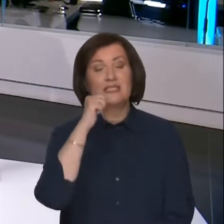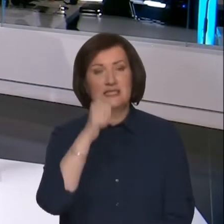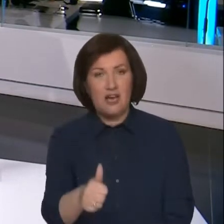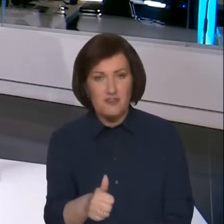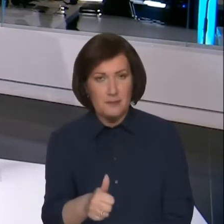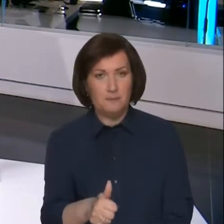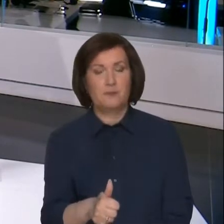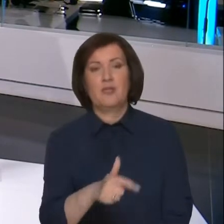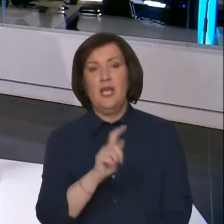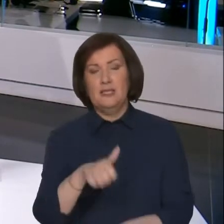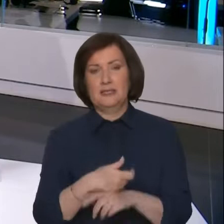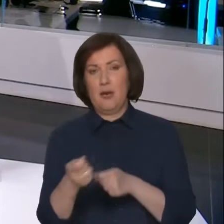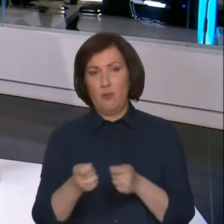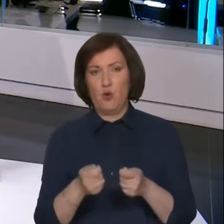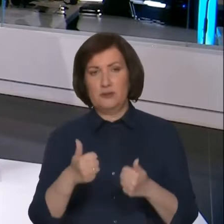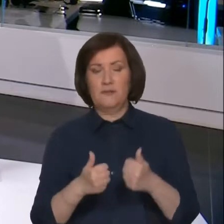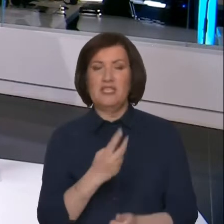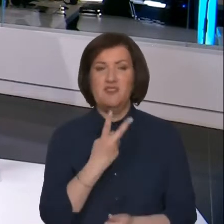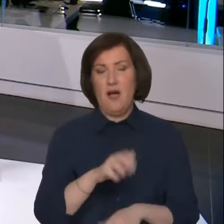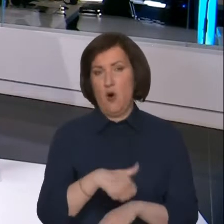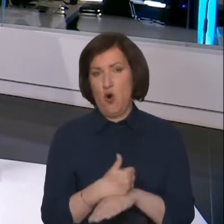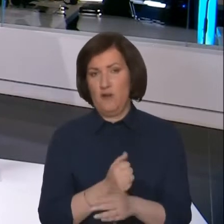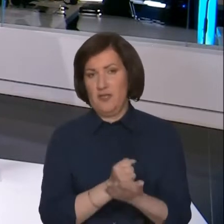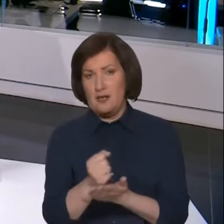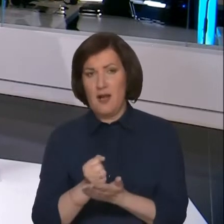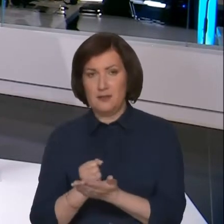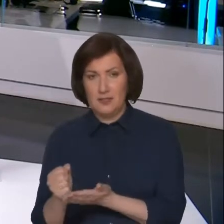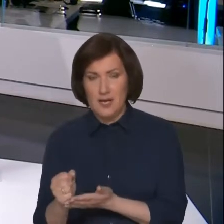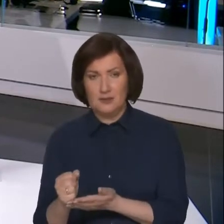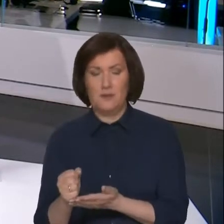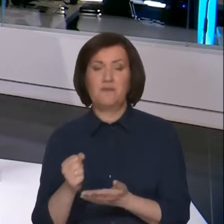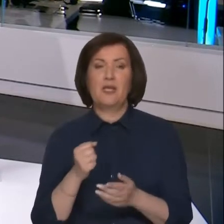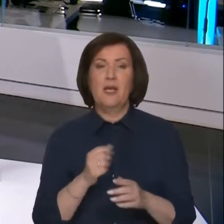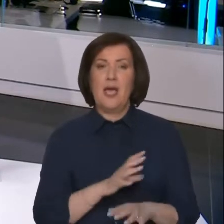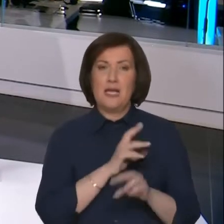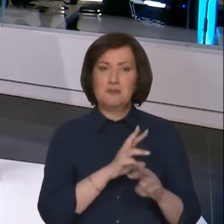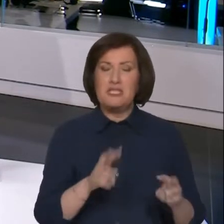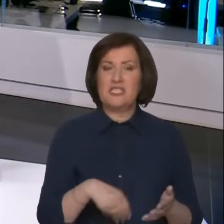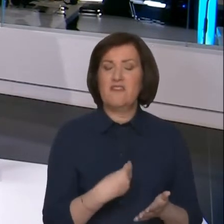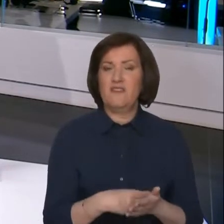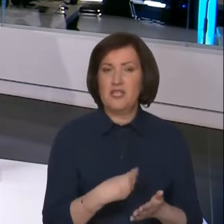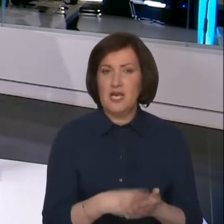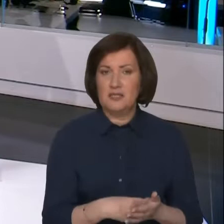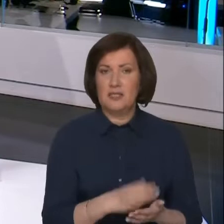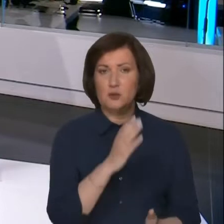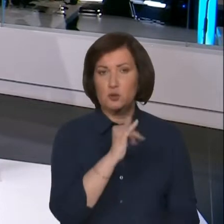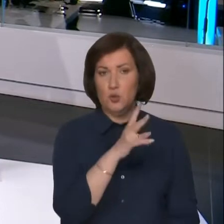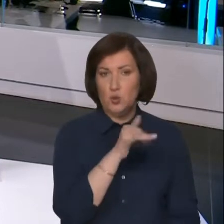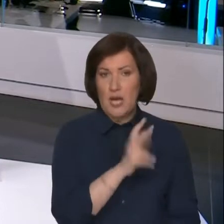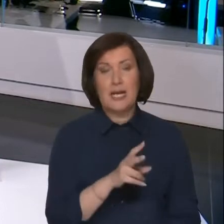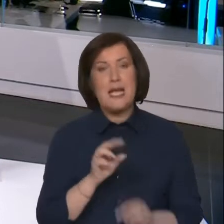завтра. За пост прем'єра змагаються два головних кандидати, які дійшли до фіналу. Екс-міністр фінансів Ріші Сунак